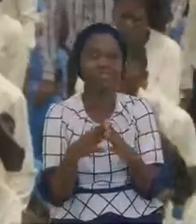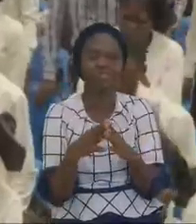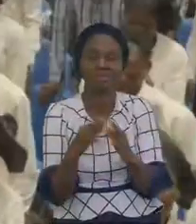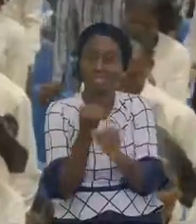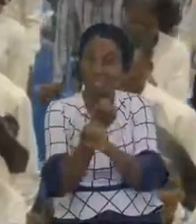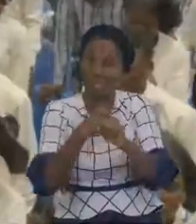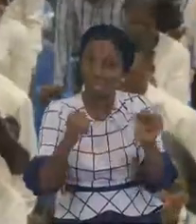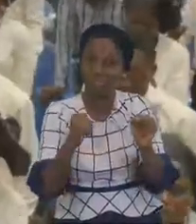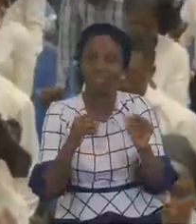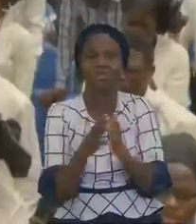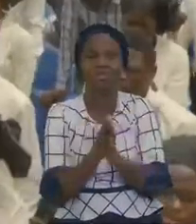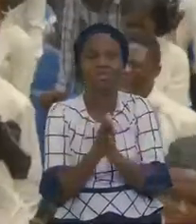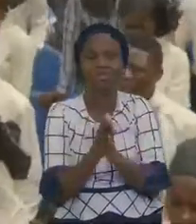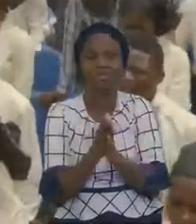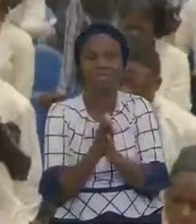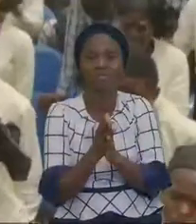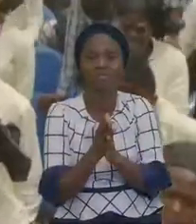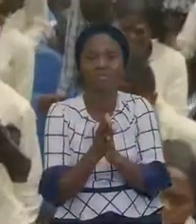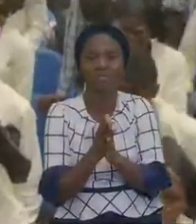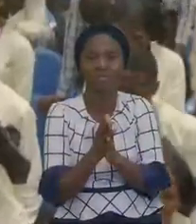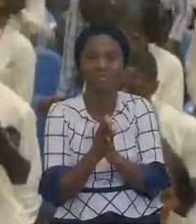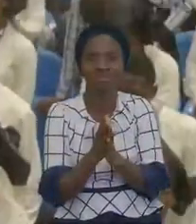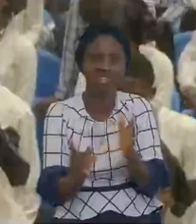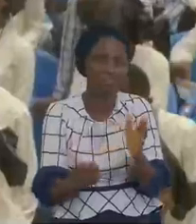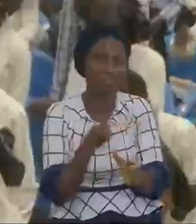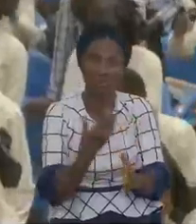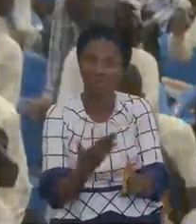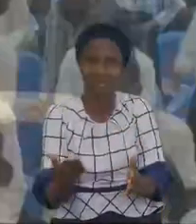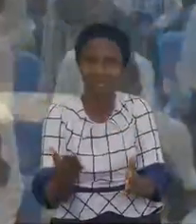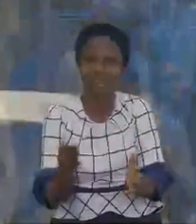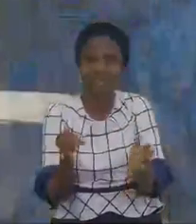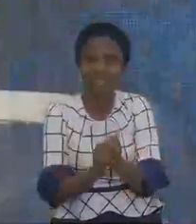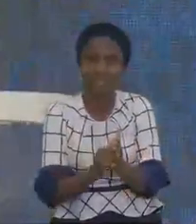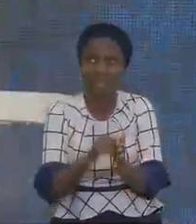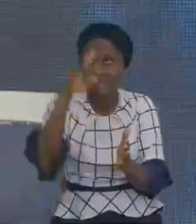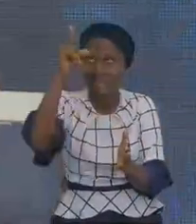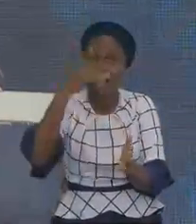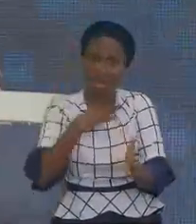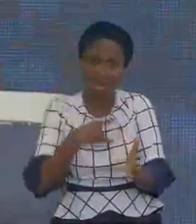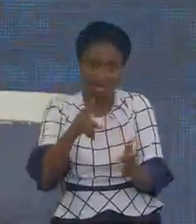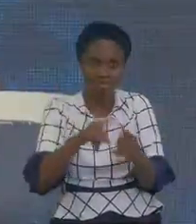c'est la première chose qu'il veut que tu possèdes. Si tu l'as,